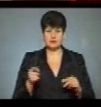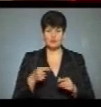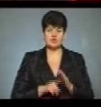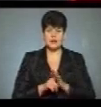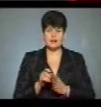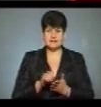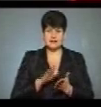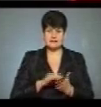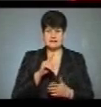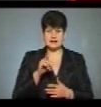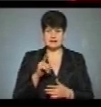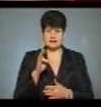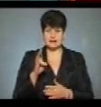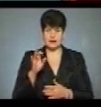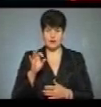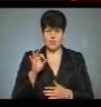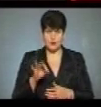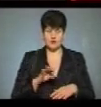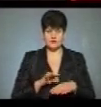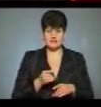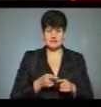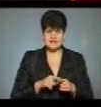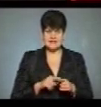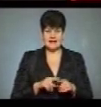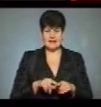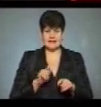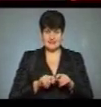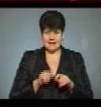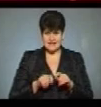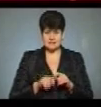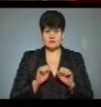на ЗНО. Пройшовши цей тест, зможуть отримати надбавку до зарплати.